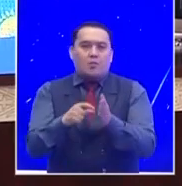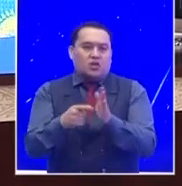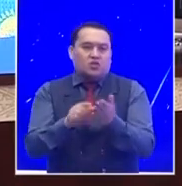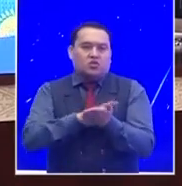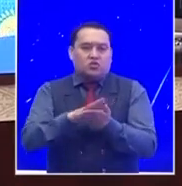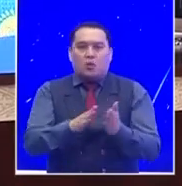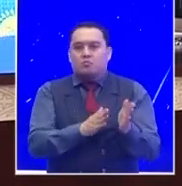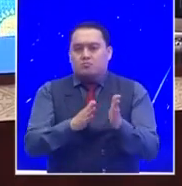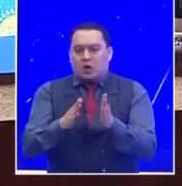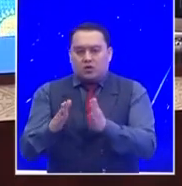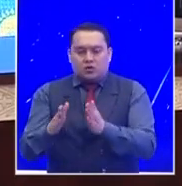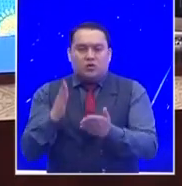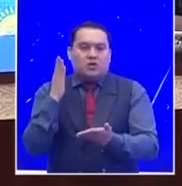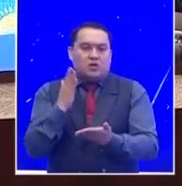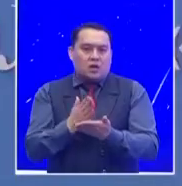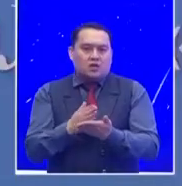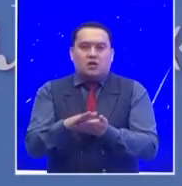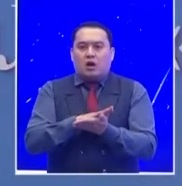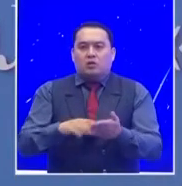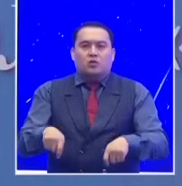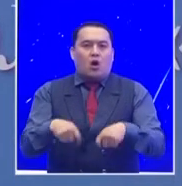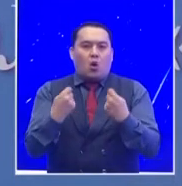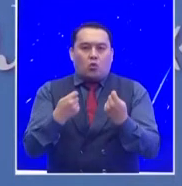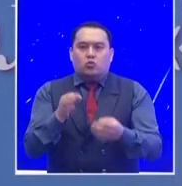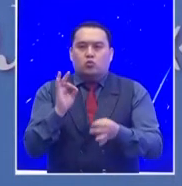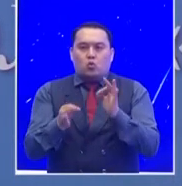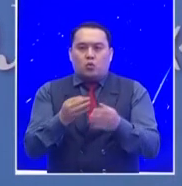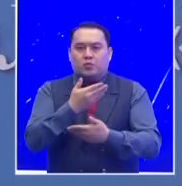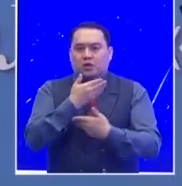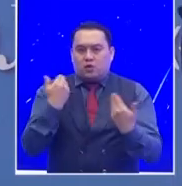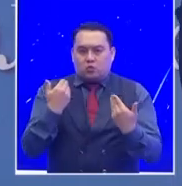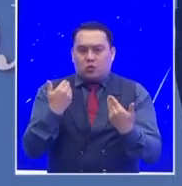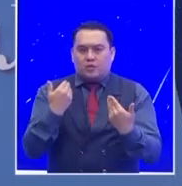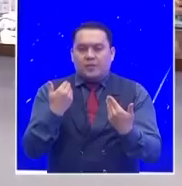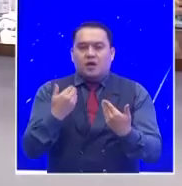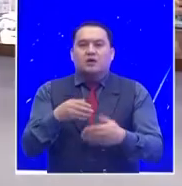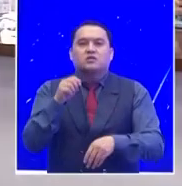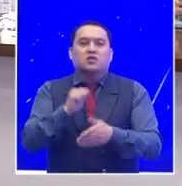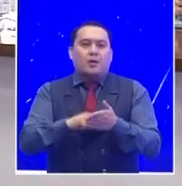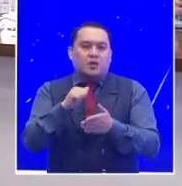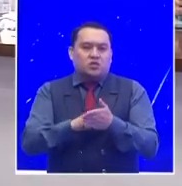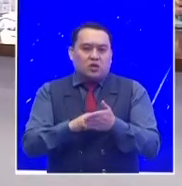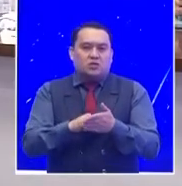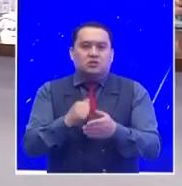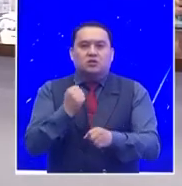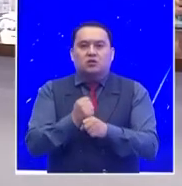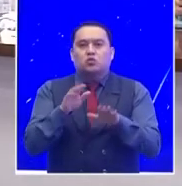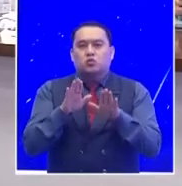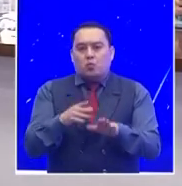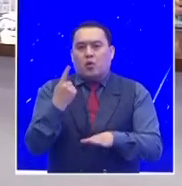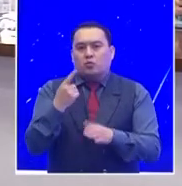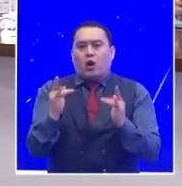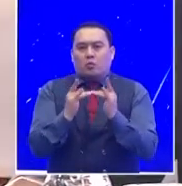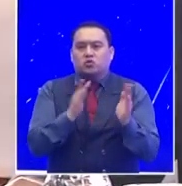Чистота и порядок также соблюдены. Никаких нарушений санитарных норм не зафиксировано. Замечания члены партии сделали лишь по